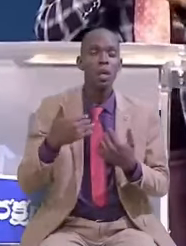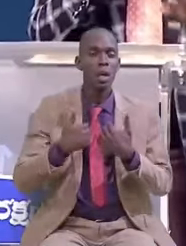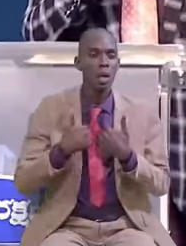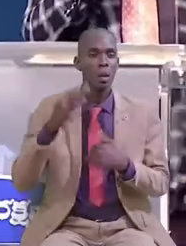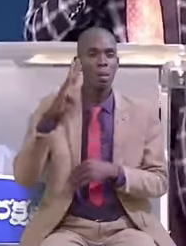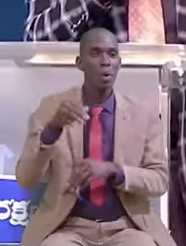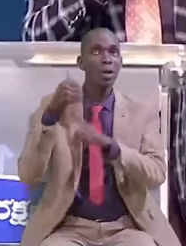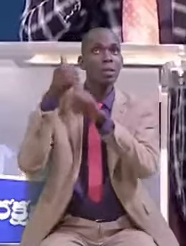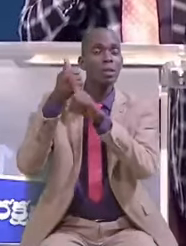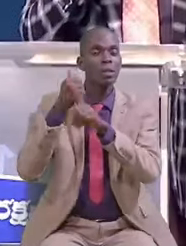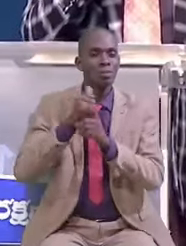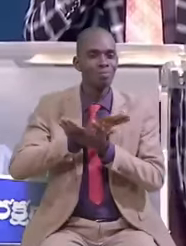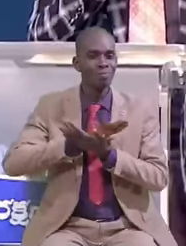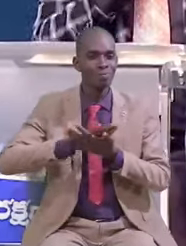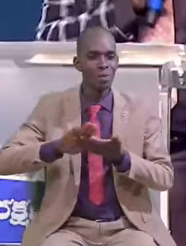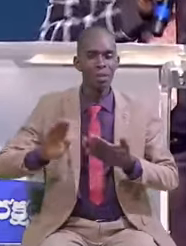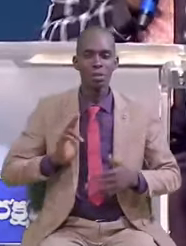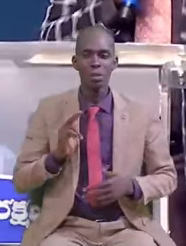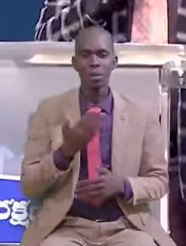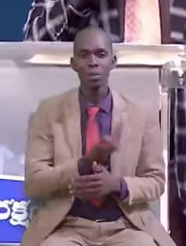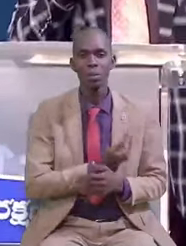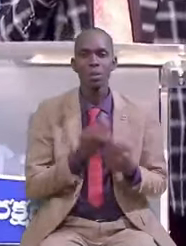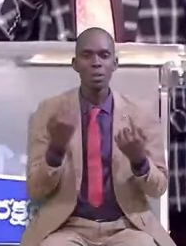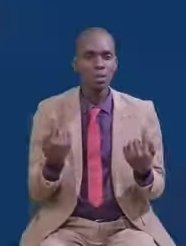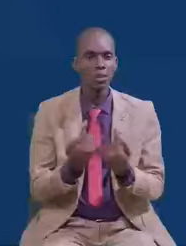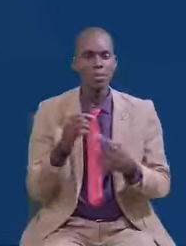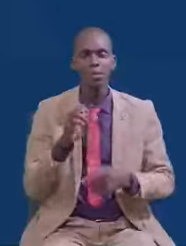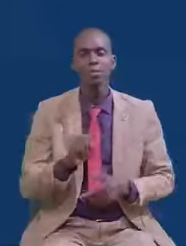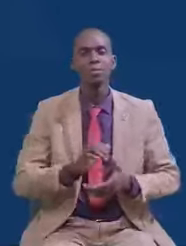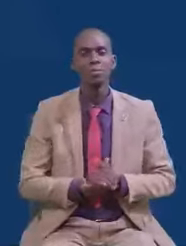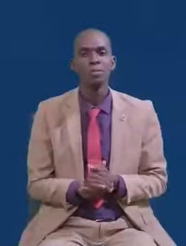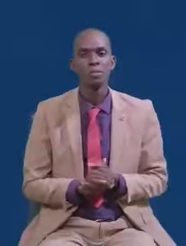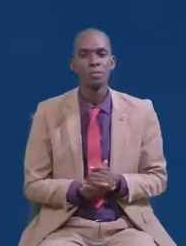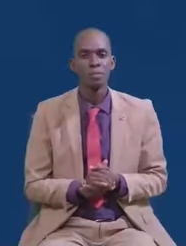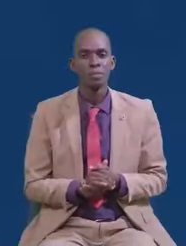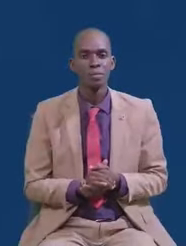a fait la purification des péchés.